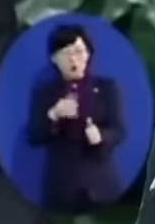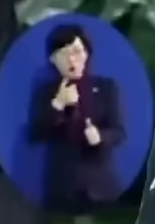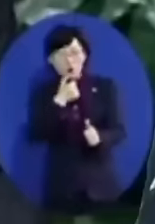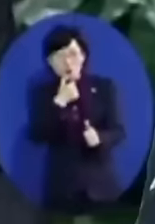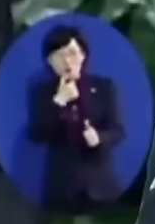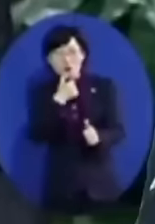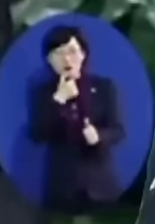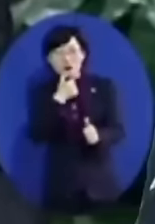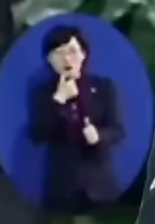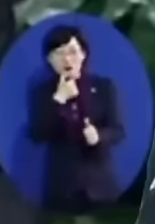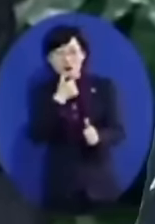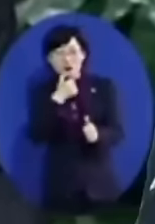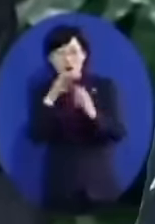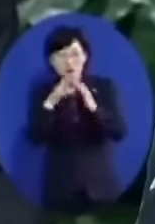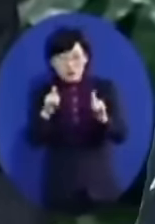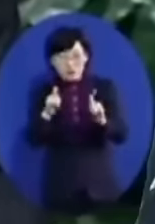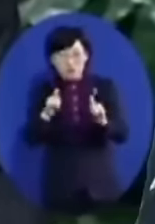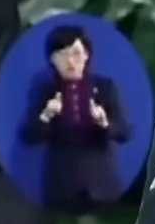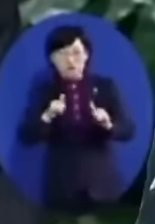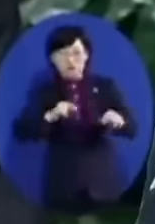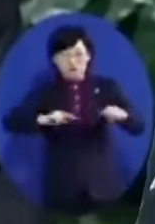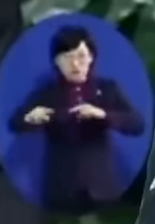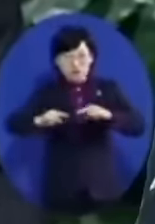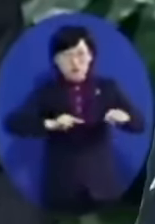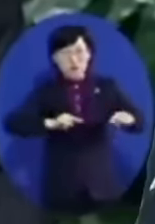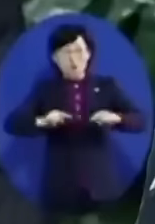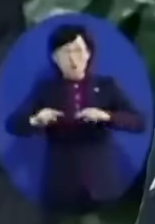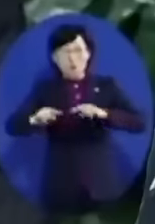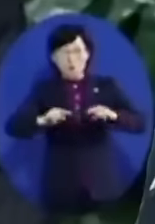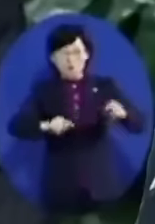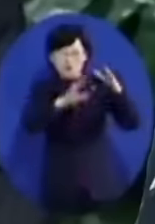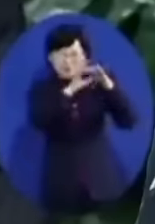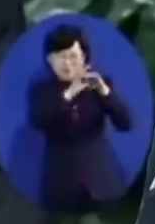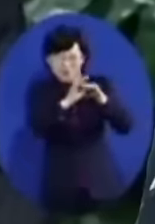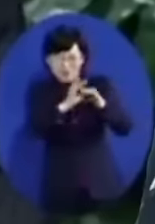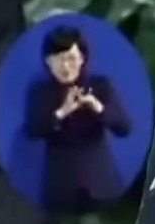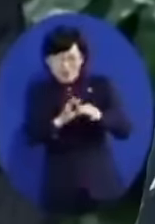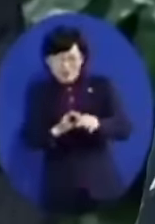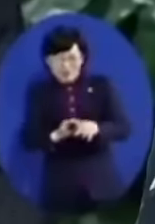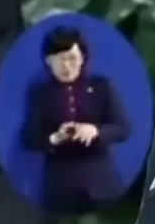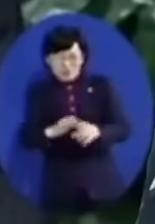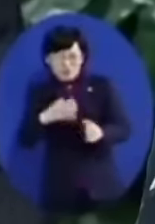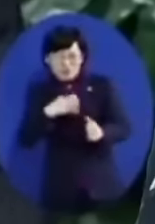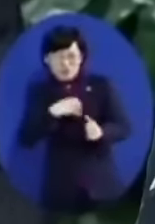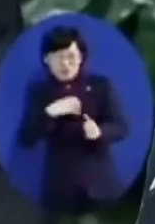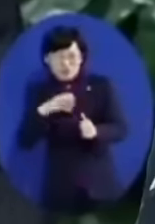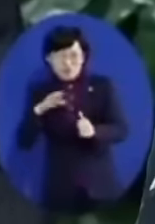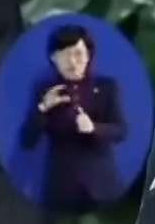로마의 정권이 끊임없는 위협을 가했었습니다.